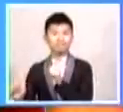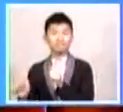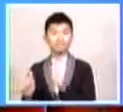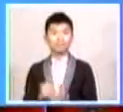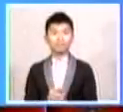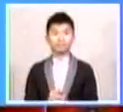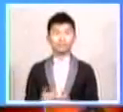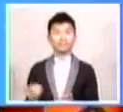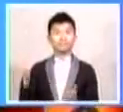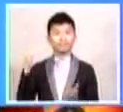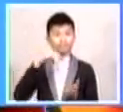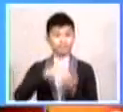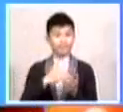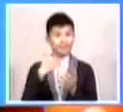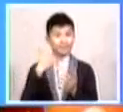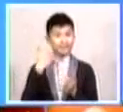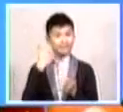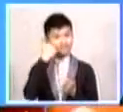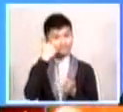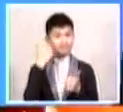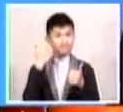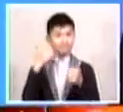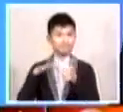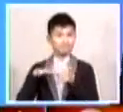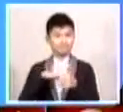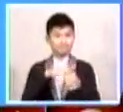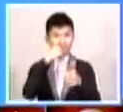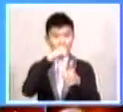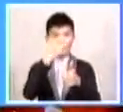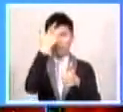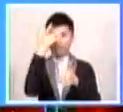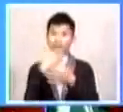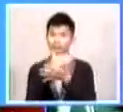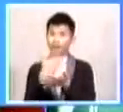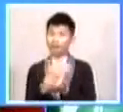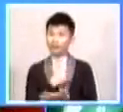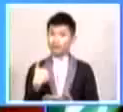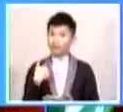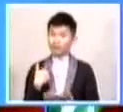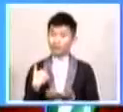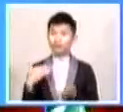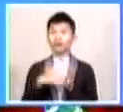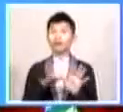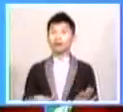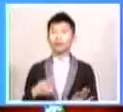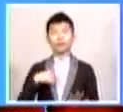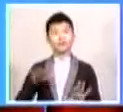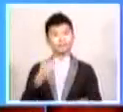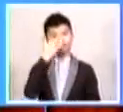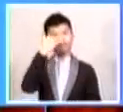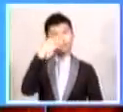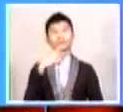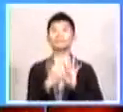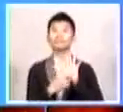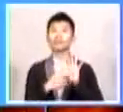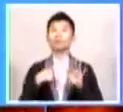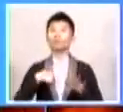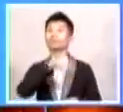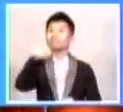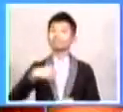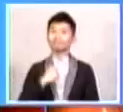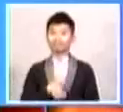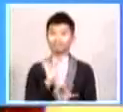不是最有可能带领台湾冲破目前的困境。现在我可以很骄傲地说，我们做到